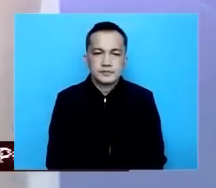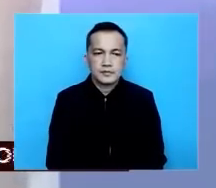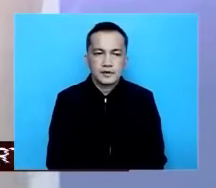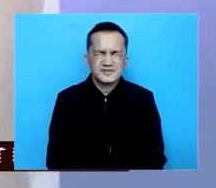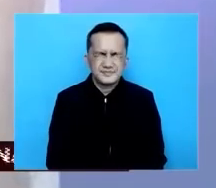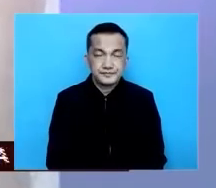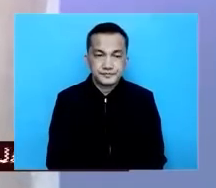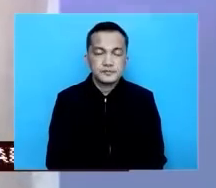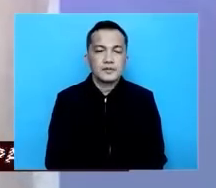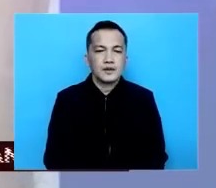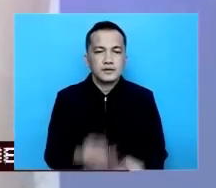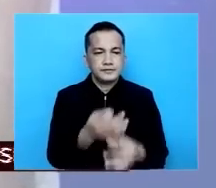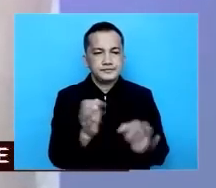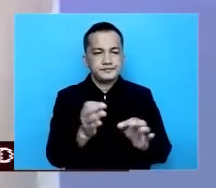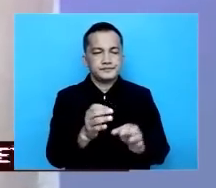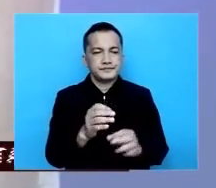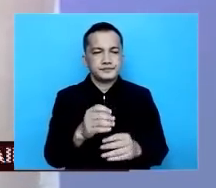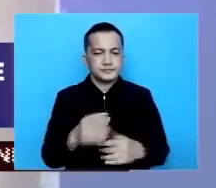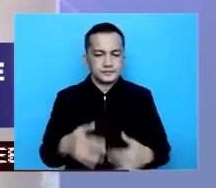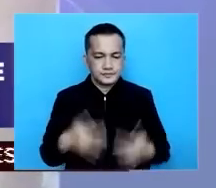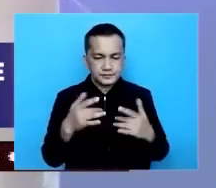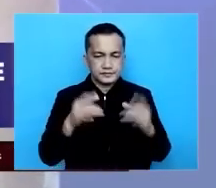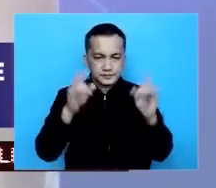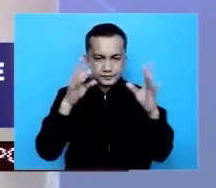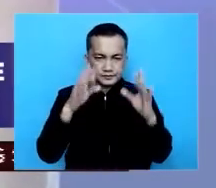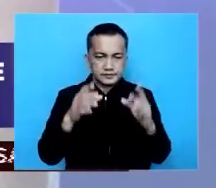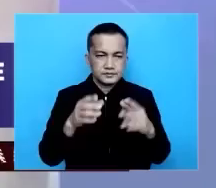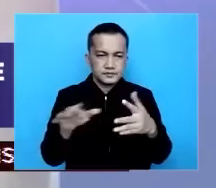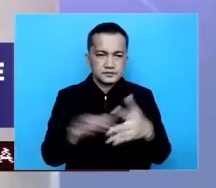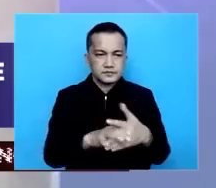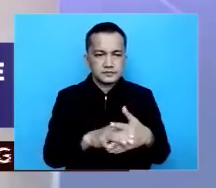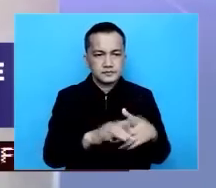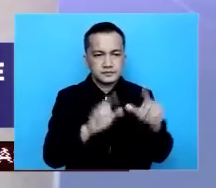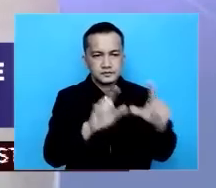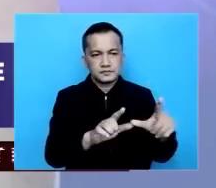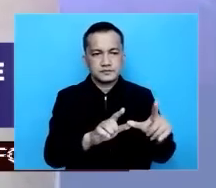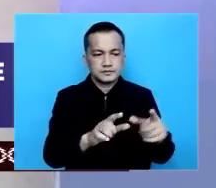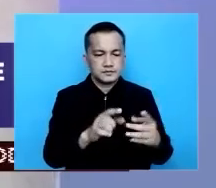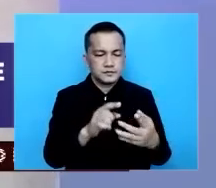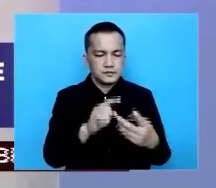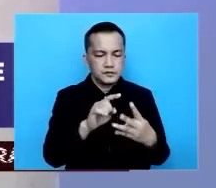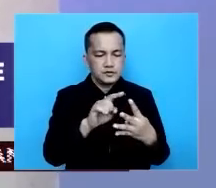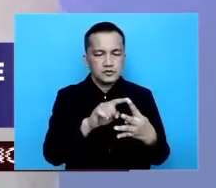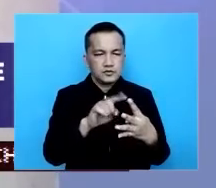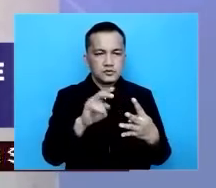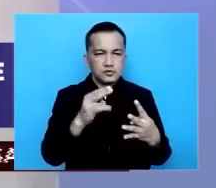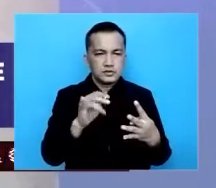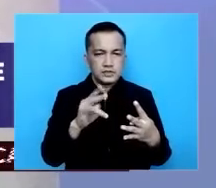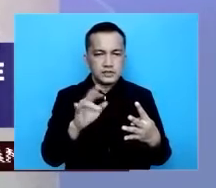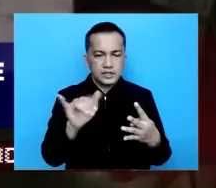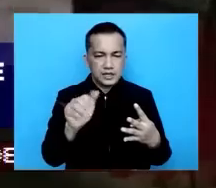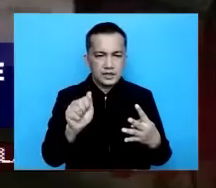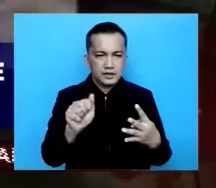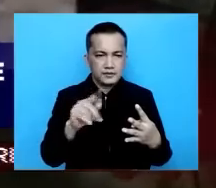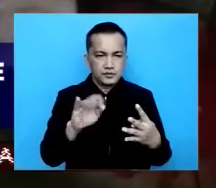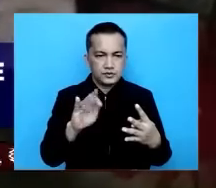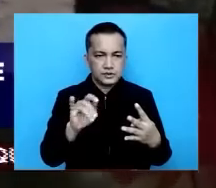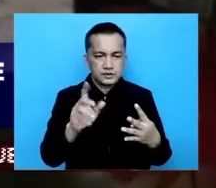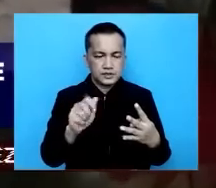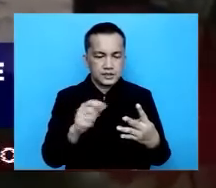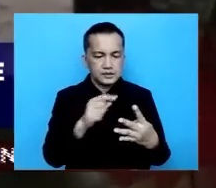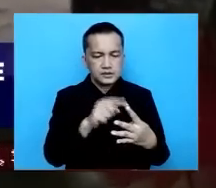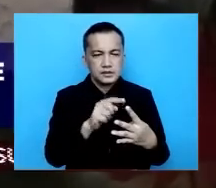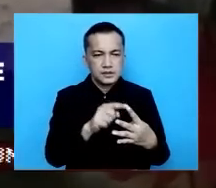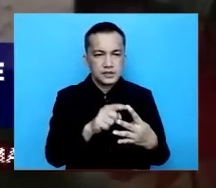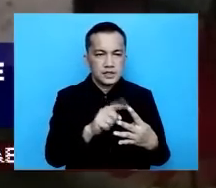Dismissed na ang kasong light threats na isinampa na isang abogado laban kay Toshiya Fujita. Isa siya sa apat na Japanese nationals